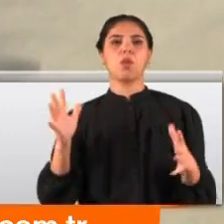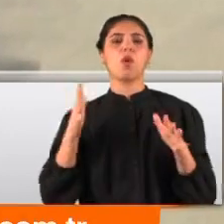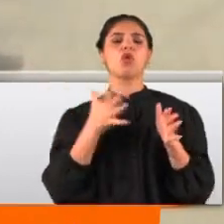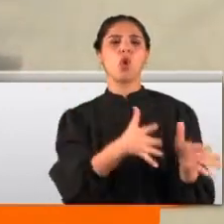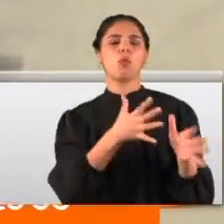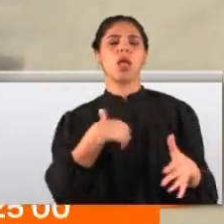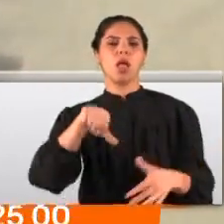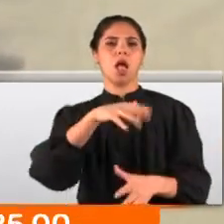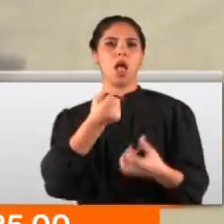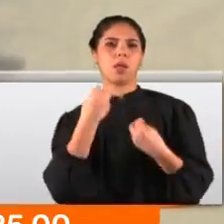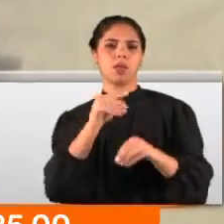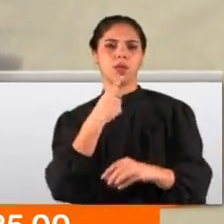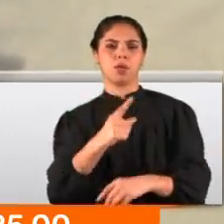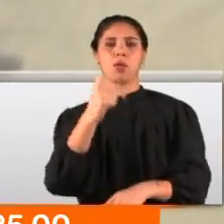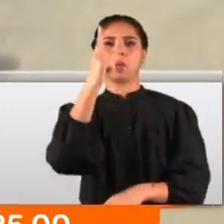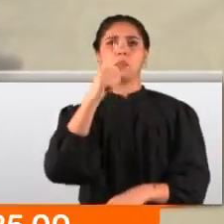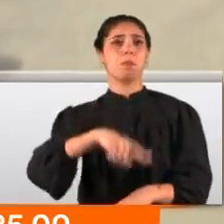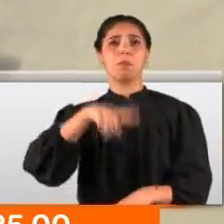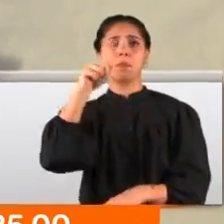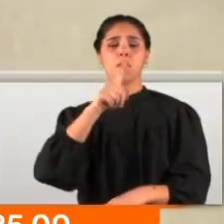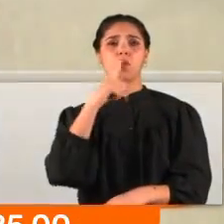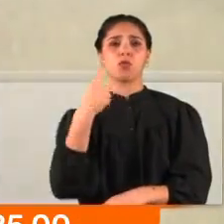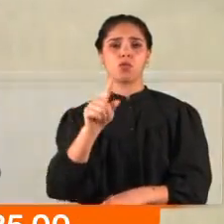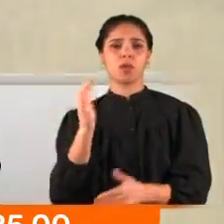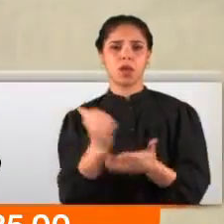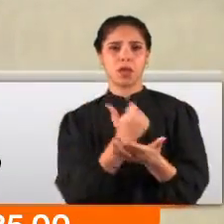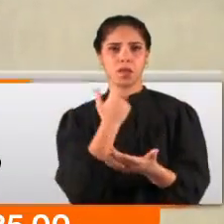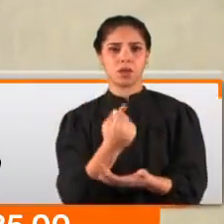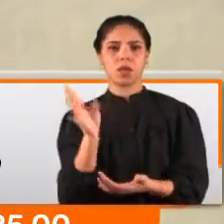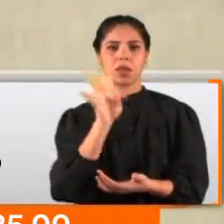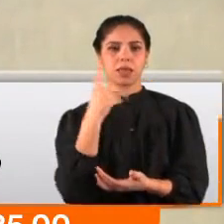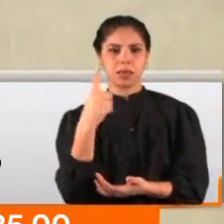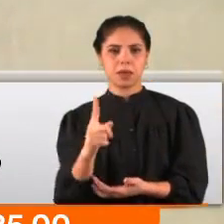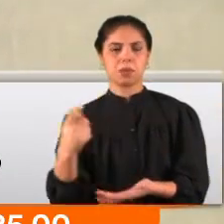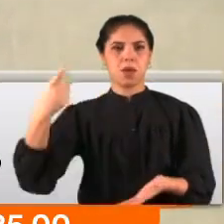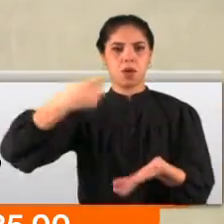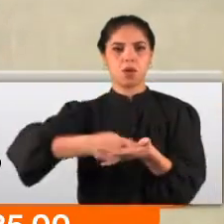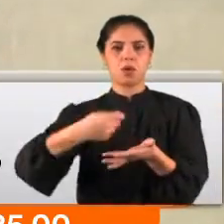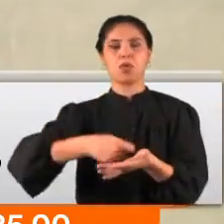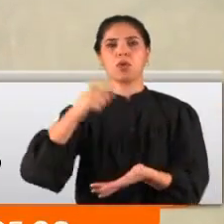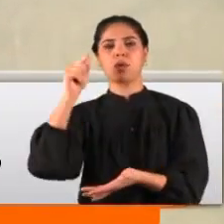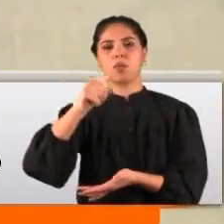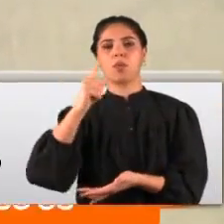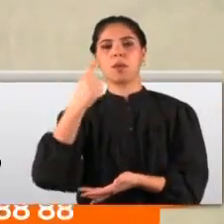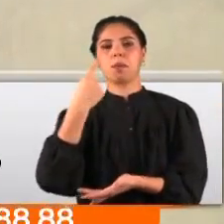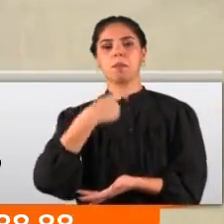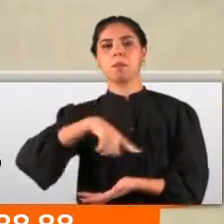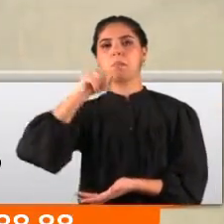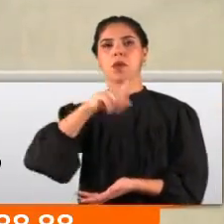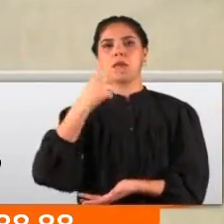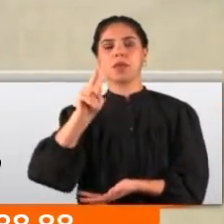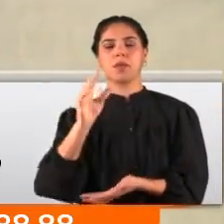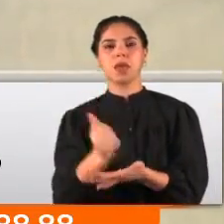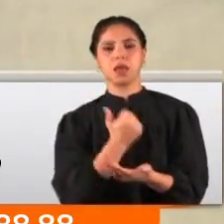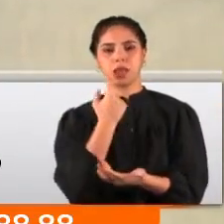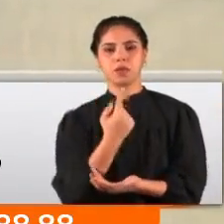satıyorum dedi. Günlük ortalama 100 bin lira kazanıyorum dedi. Bu işe 40 bin lira yatırım yapanın günlük 2 bin lira kazanacağını söyledi. Daha sonra